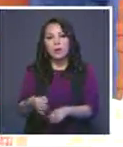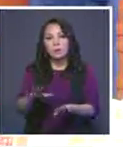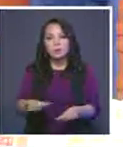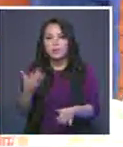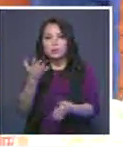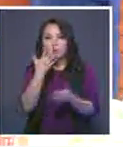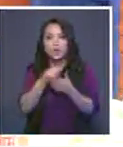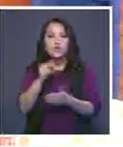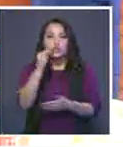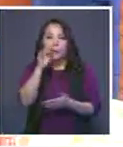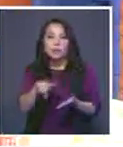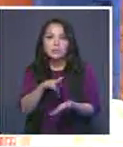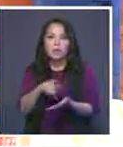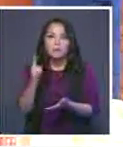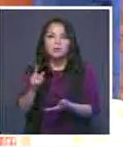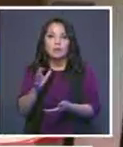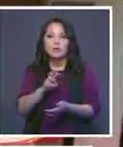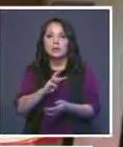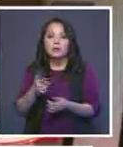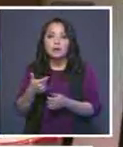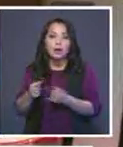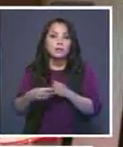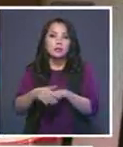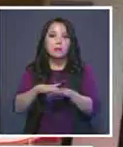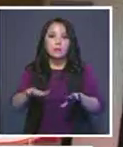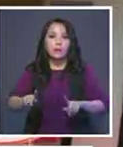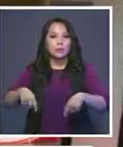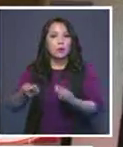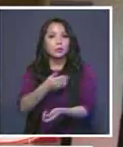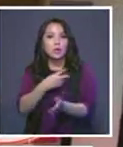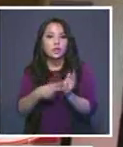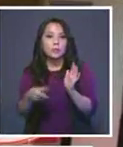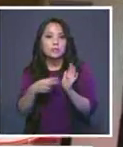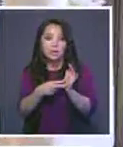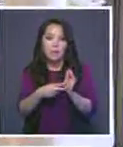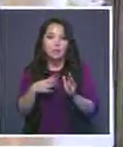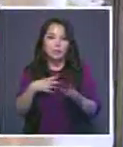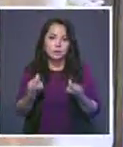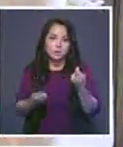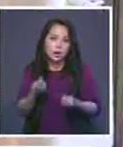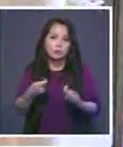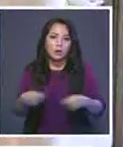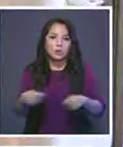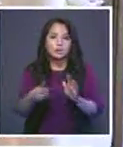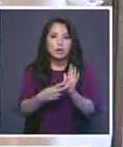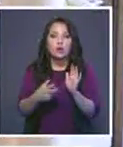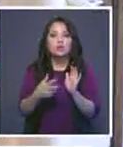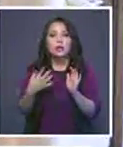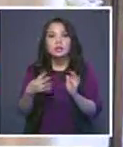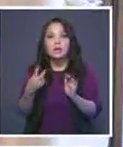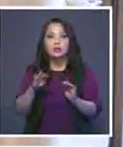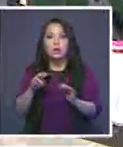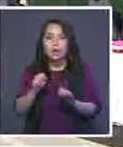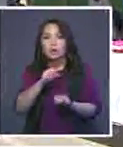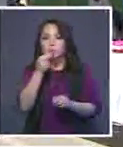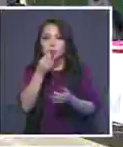аумағынан 1,5 гектар жер бөлуді тапсырды. Жалпы жыл басынан бері өңірде 77 жәрмеңке өткізілген. Онда 842 тонна азық-түлік